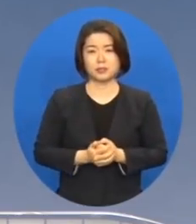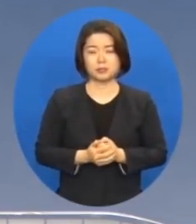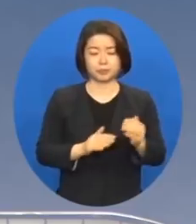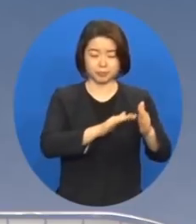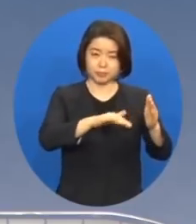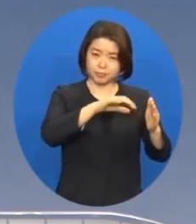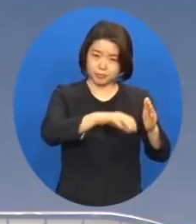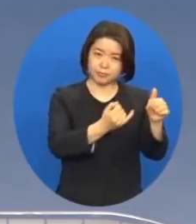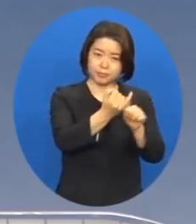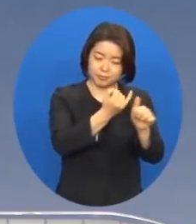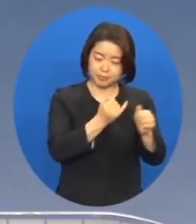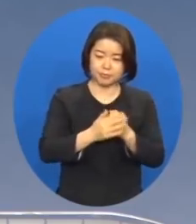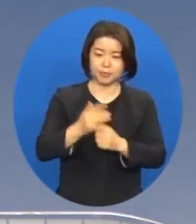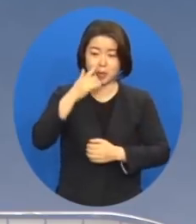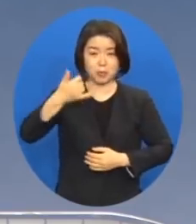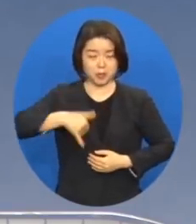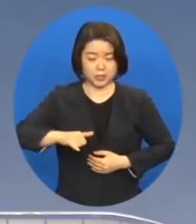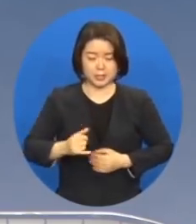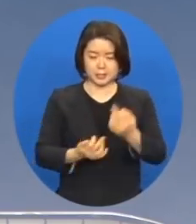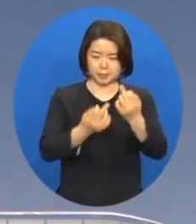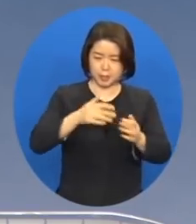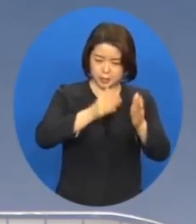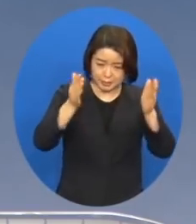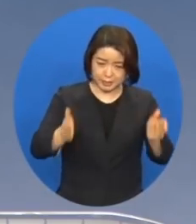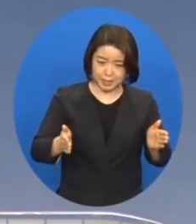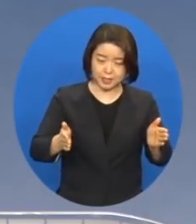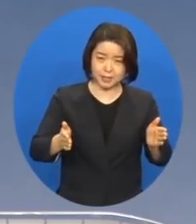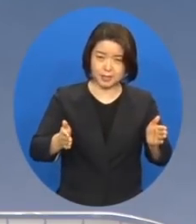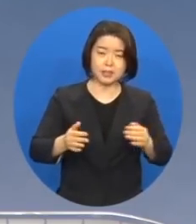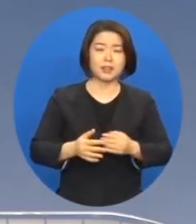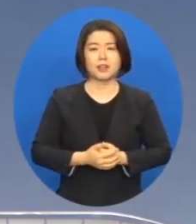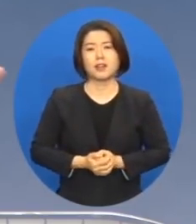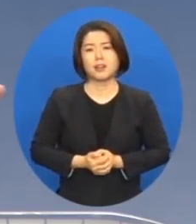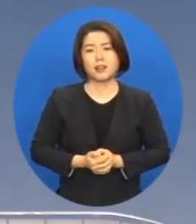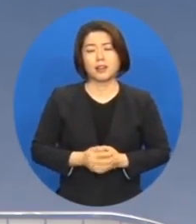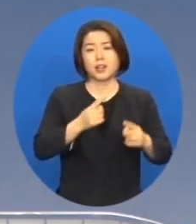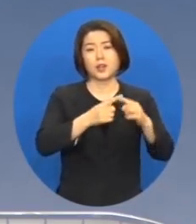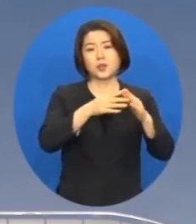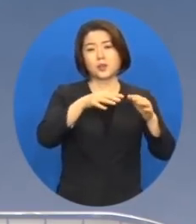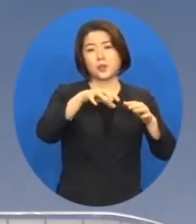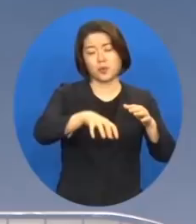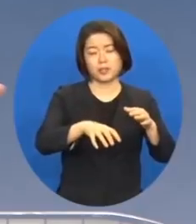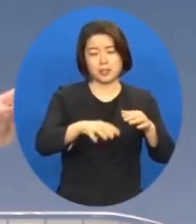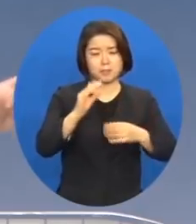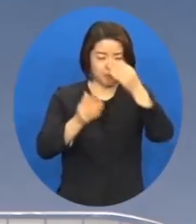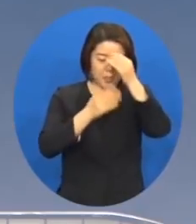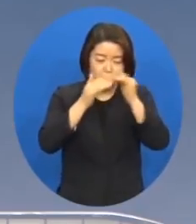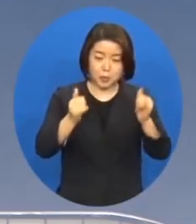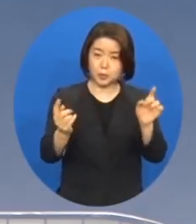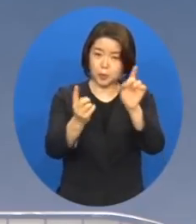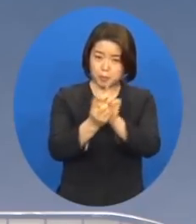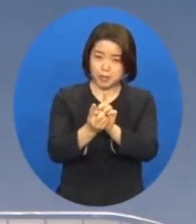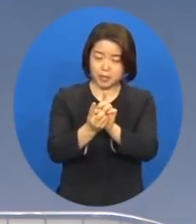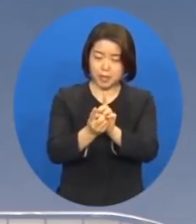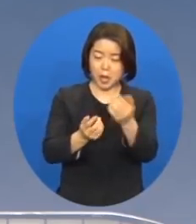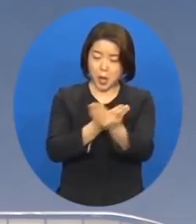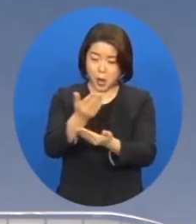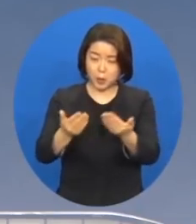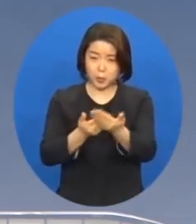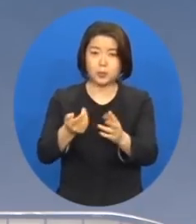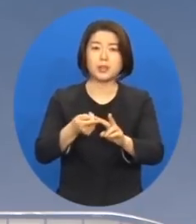부부 사이에든 부모 자녀 사이에든 형제 사이에든 교회에서 성도들끼리 만나서 교회에서